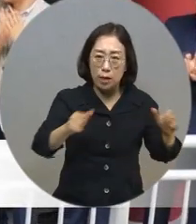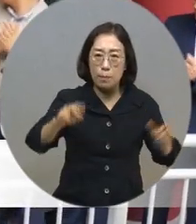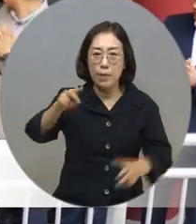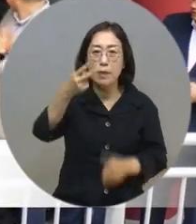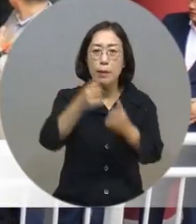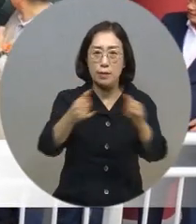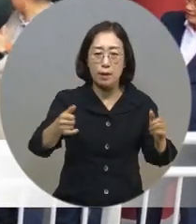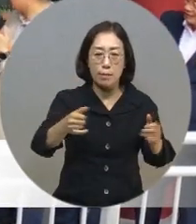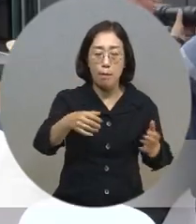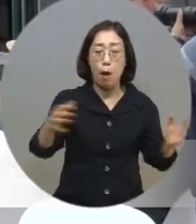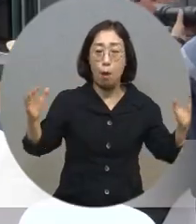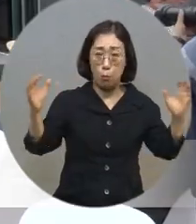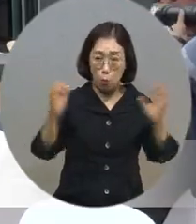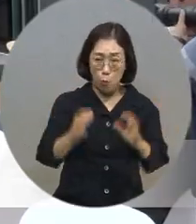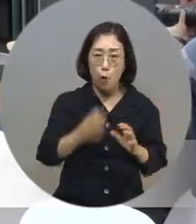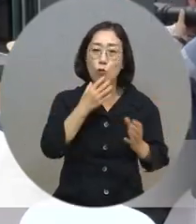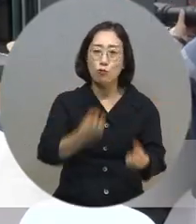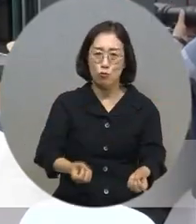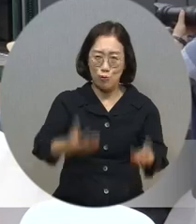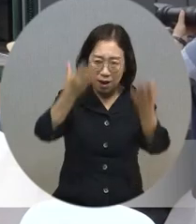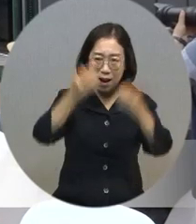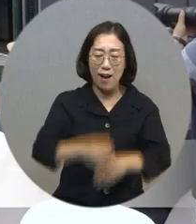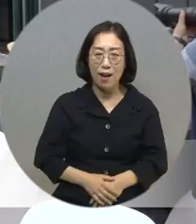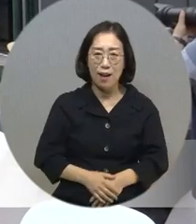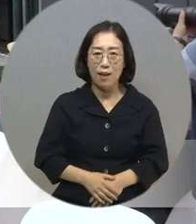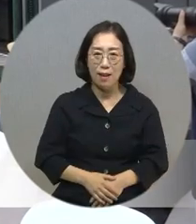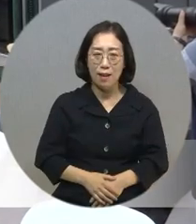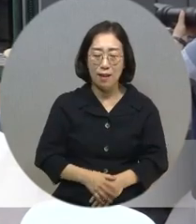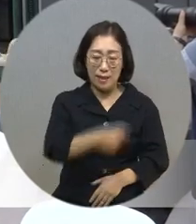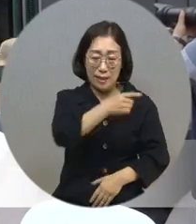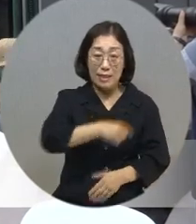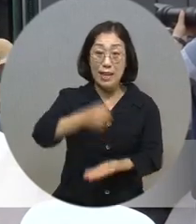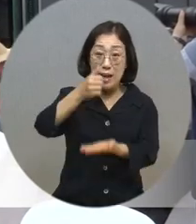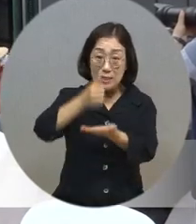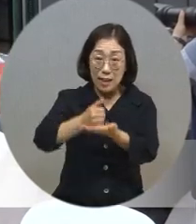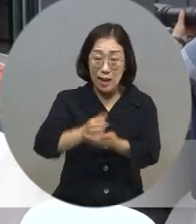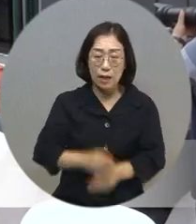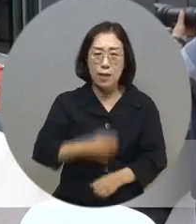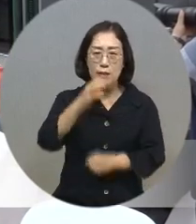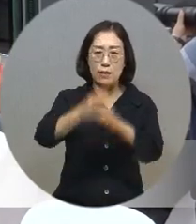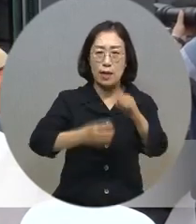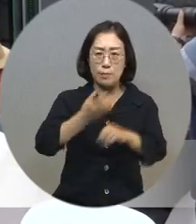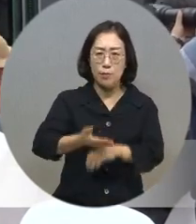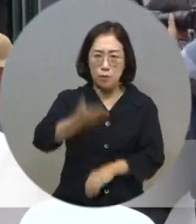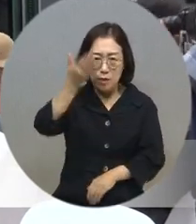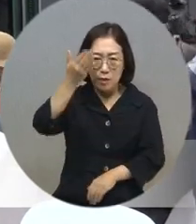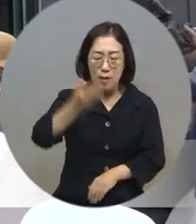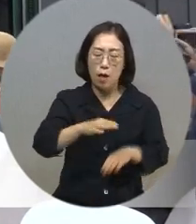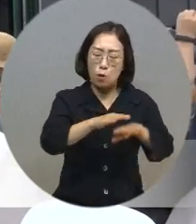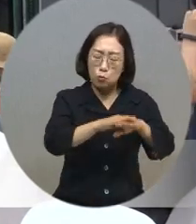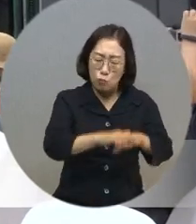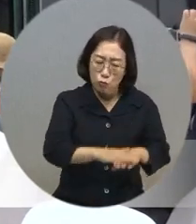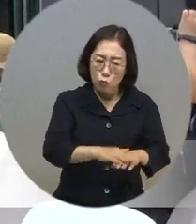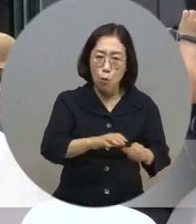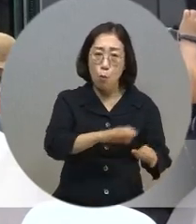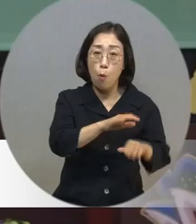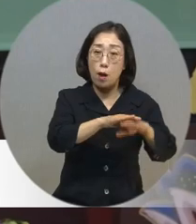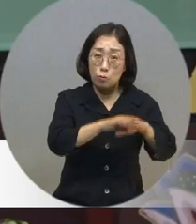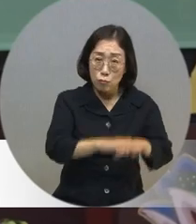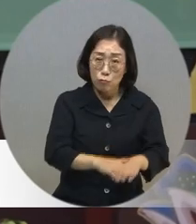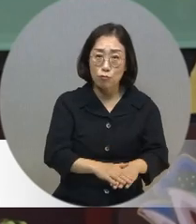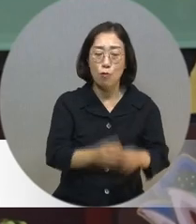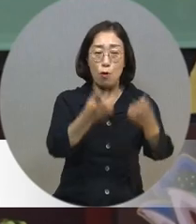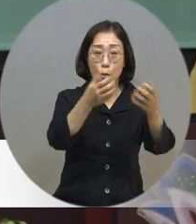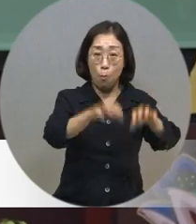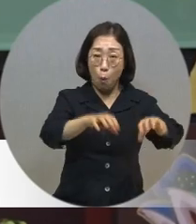참석해 축하했습니다 신명옥 광불사 이사장은 40년 넘게 품어오던 유를 전시해 주신